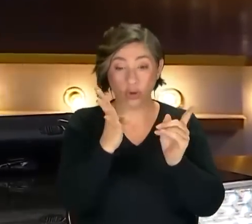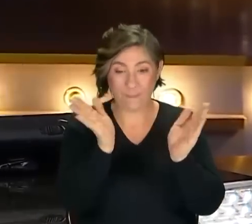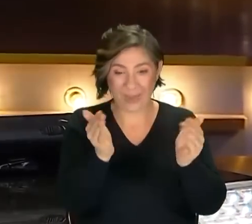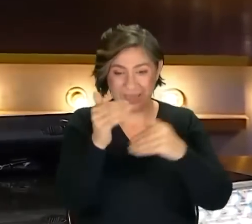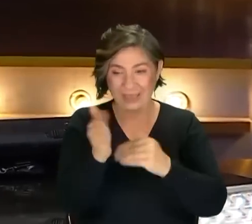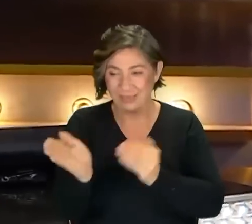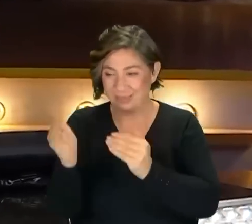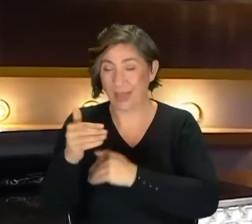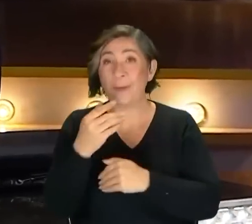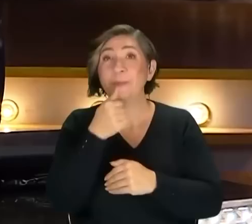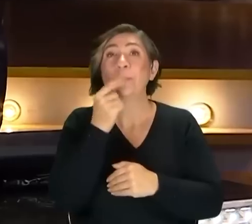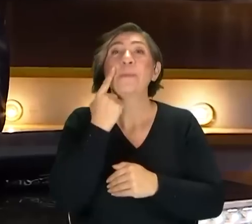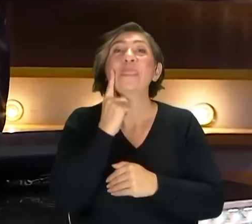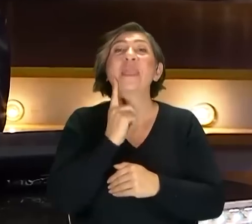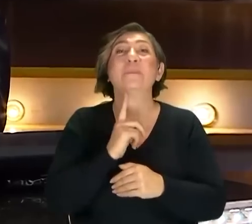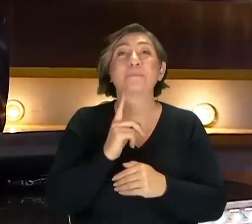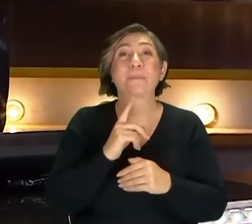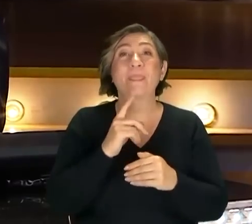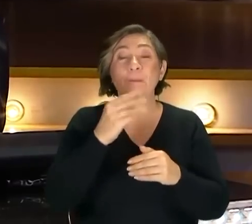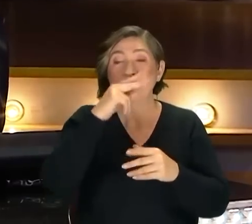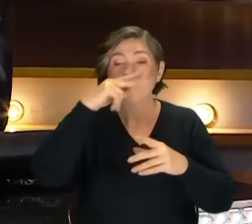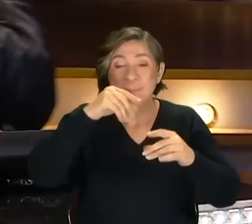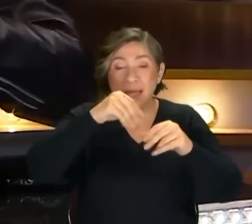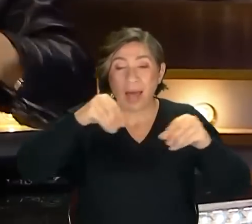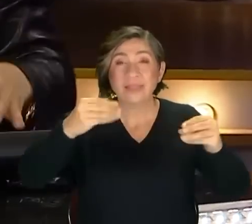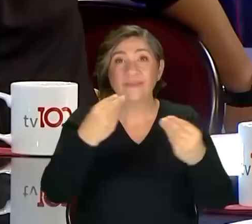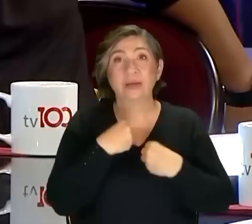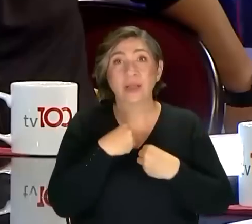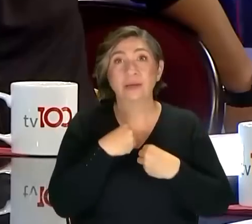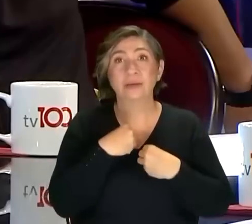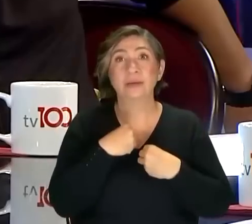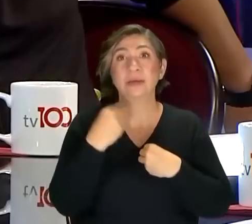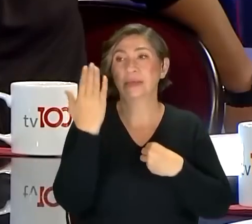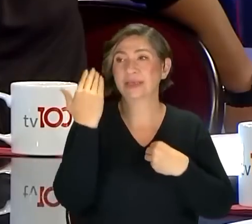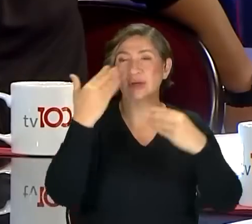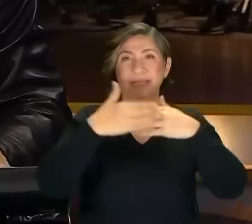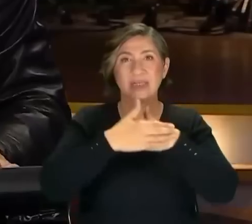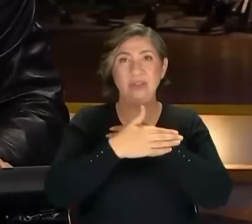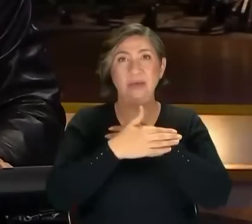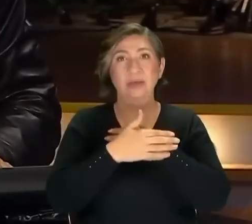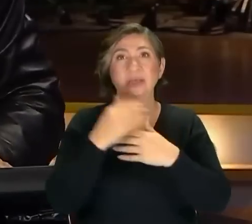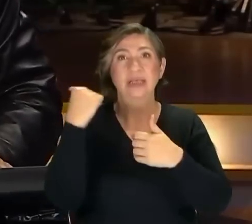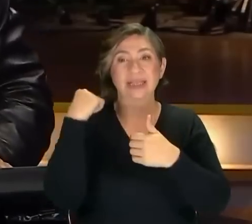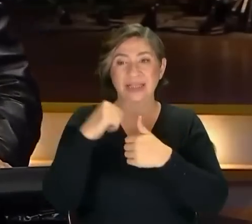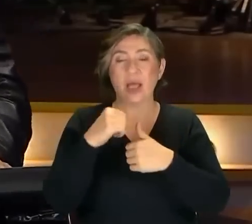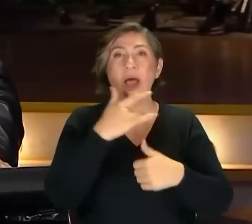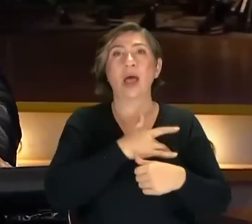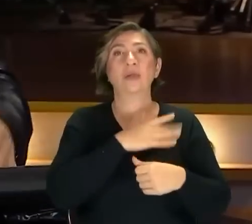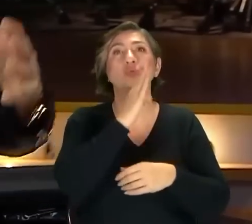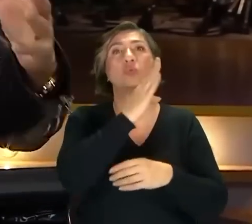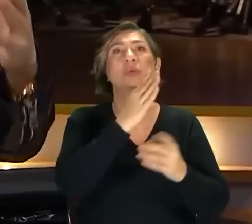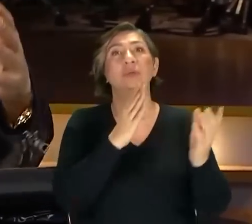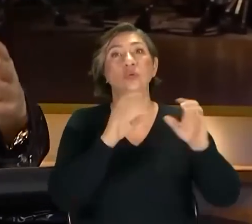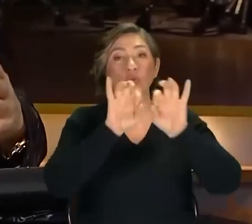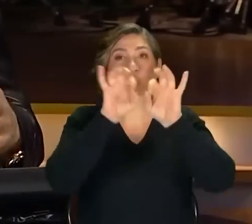4 paket valla ağzım sulanıyor anlatırken baharat verdiler. Şimdi geçen gece Yine böyle bir Anadolu turnesinden